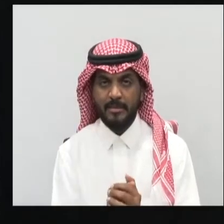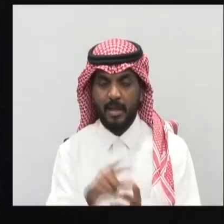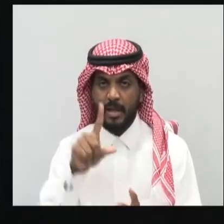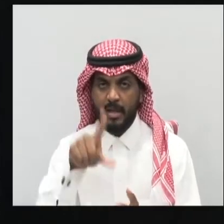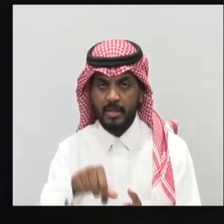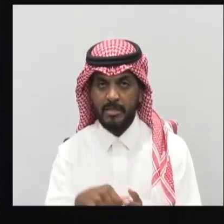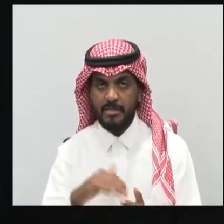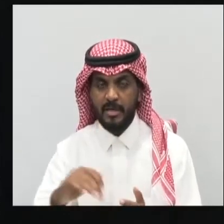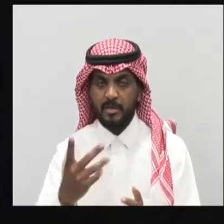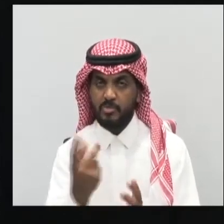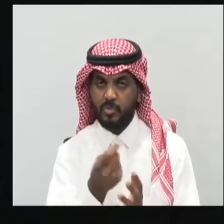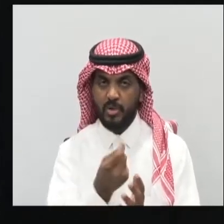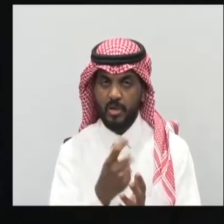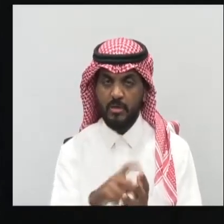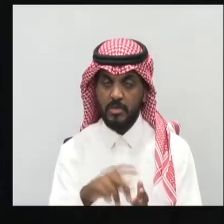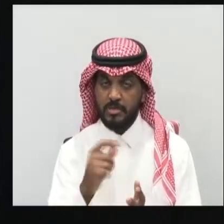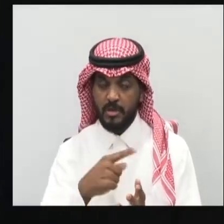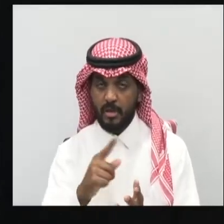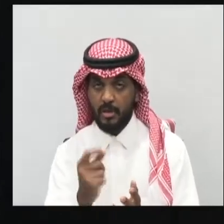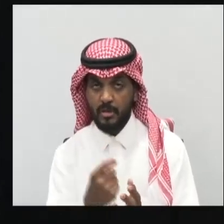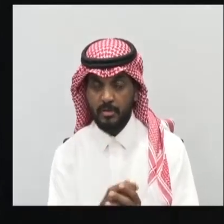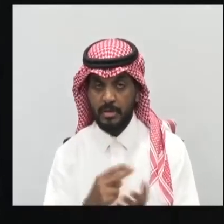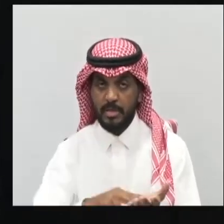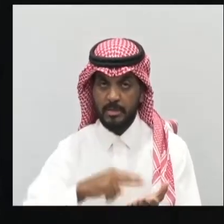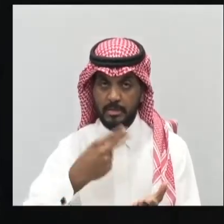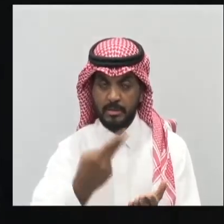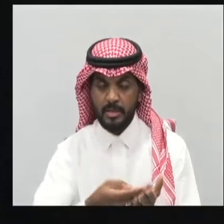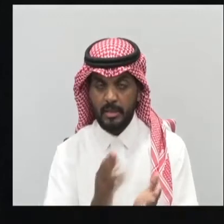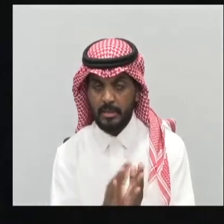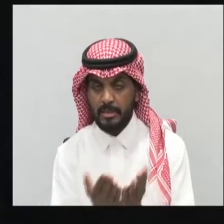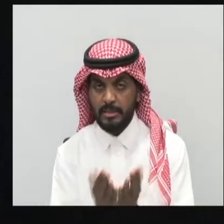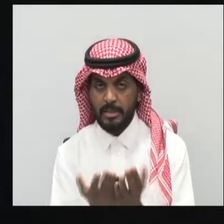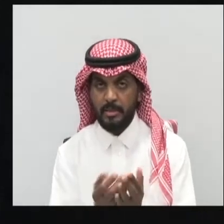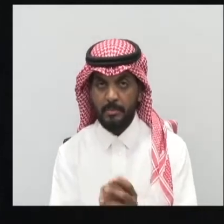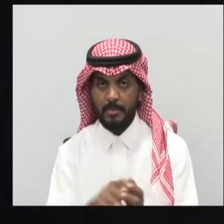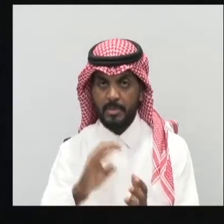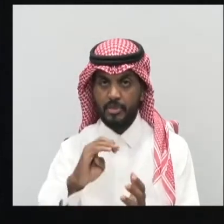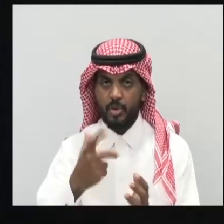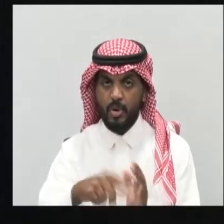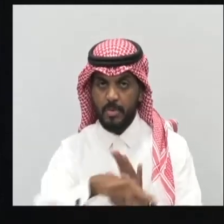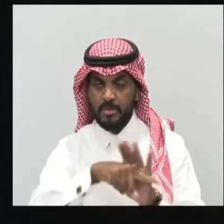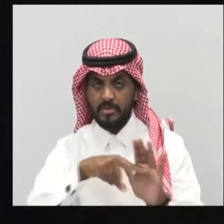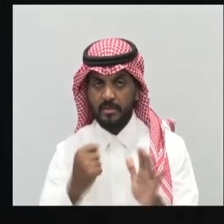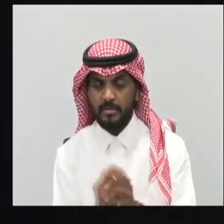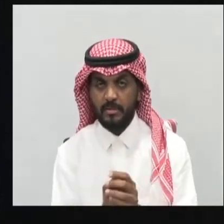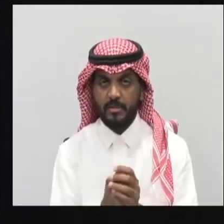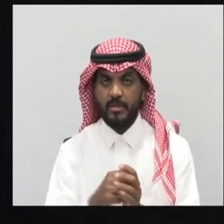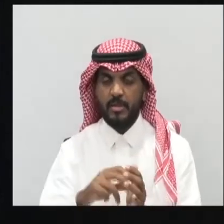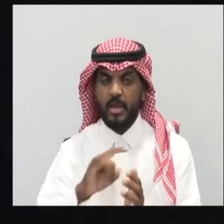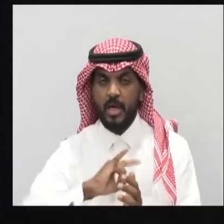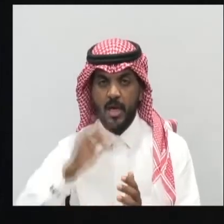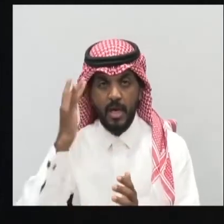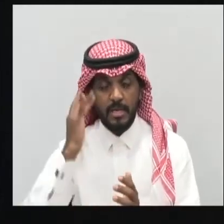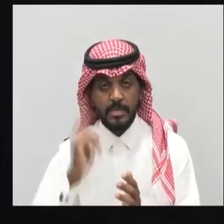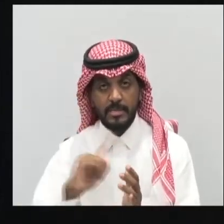الرائعين أمسك قلمي بطريقة صحيحة، انتقل إلى الكتاب المدرسي، أكتب الإجابة على السطر. صغاري لا ننسى